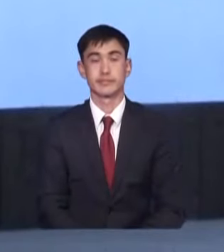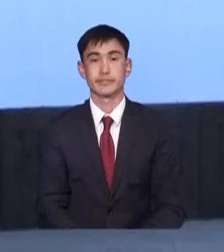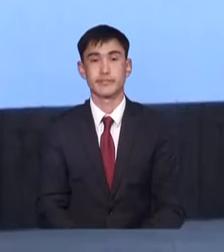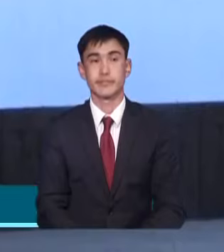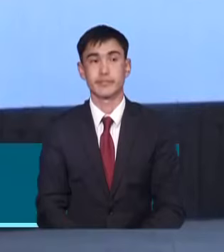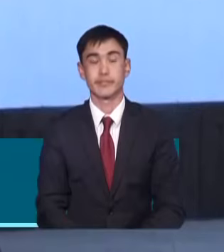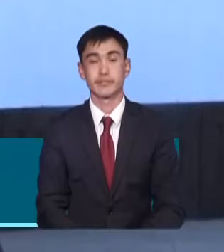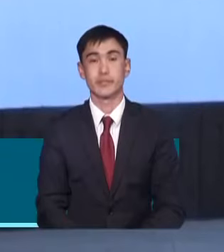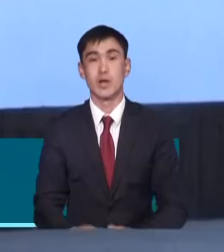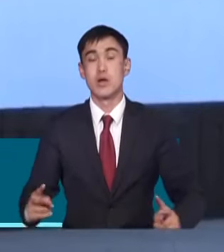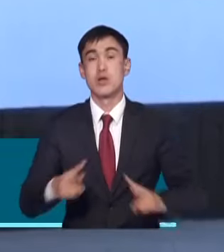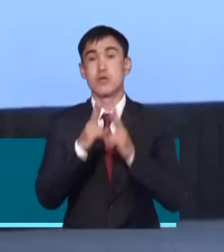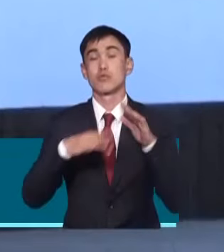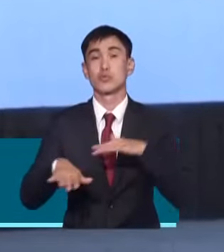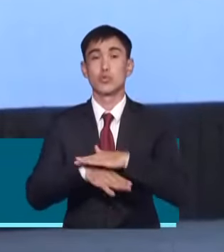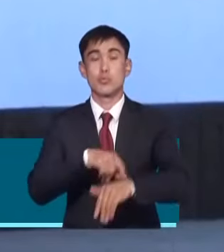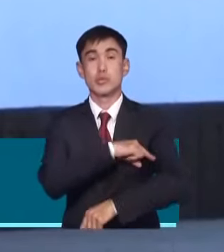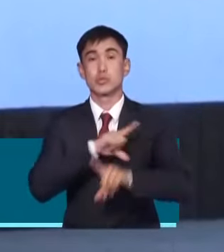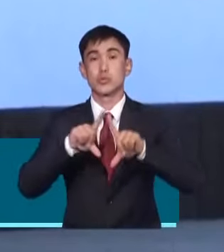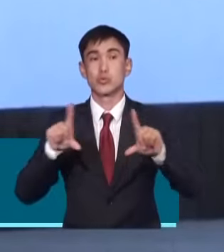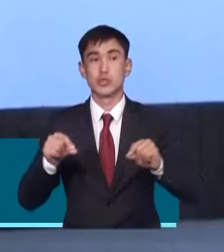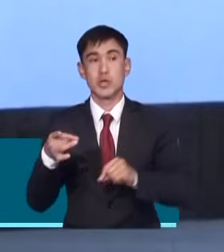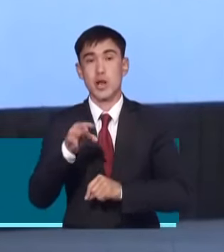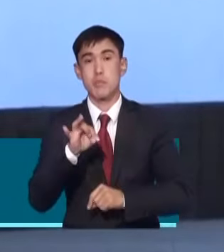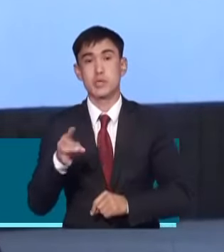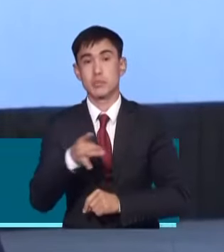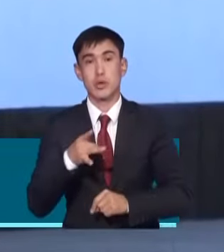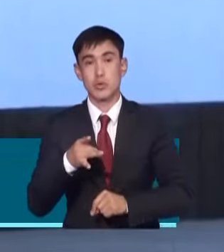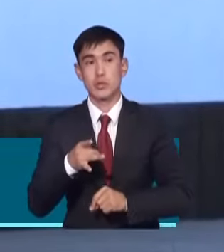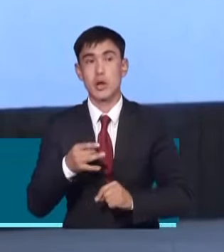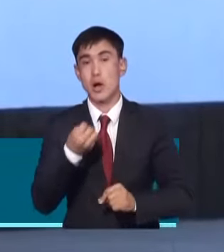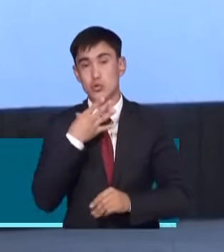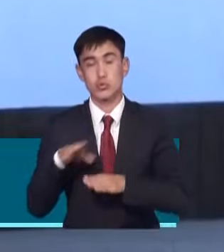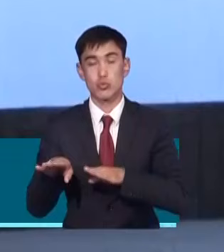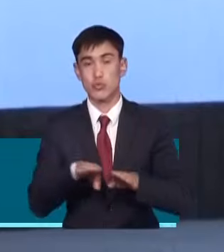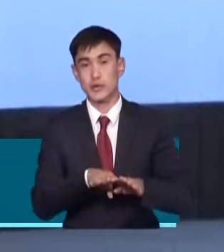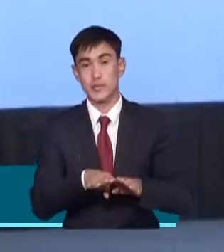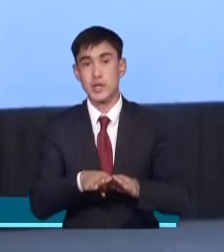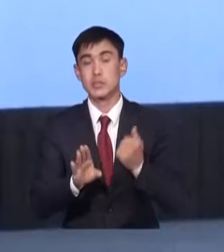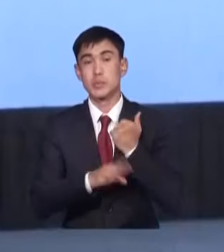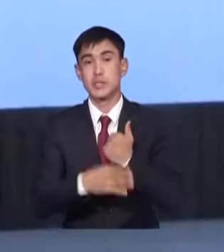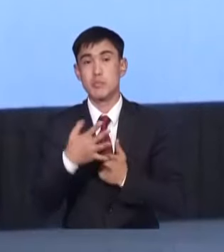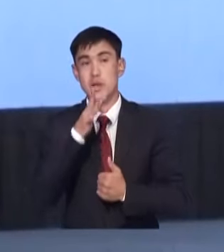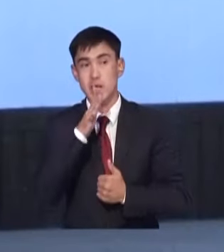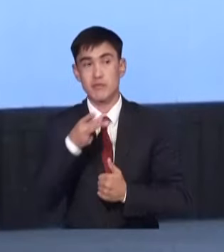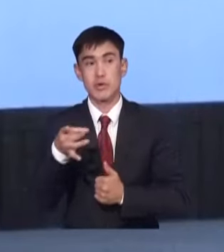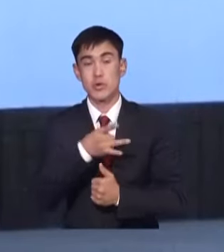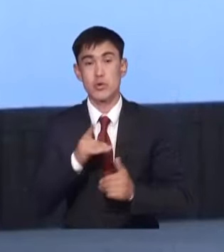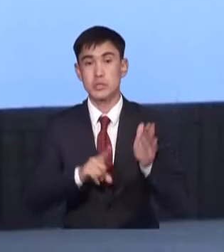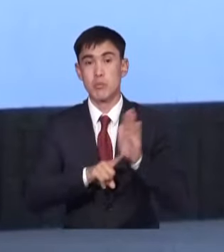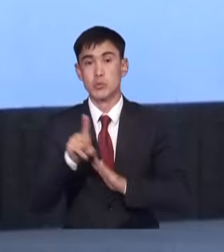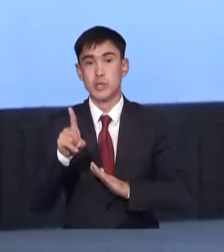Неде инфраструктура медицинских учреждений в раском районе находится на хорошем уровне за последние 5 лет в регионе